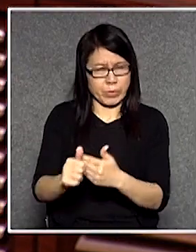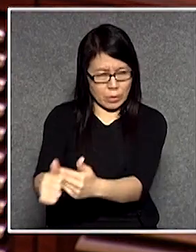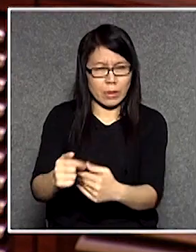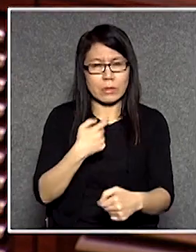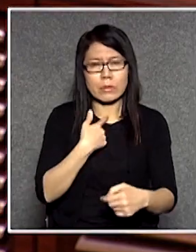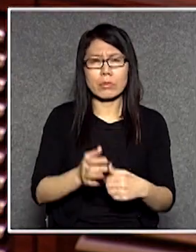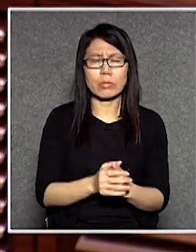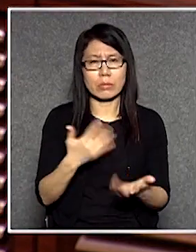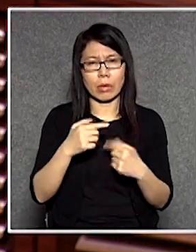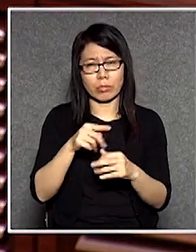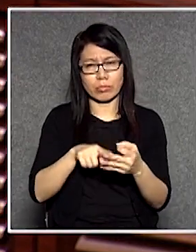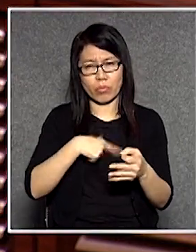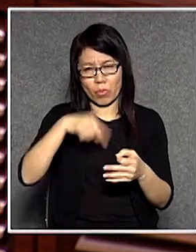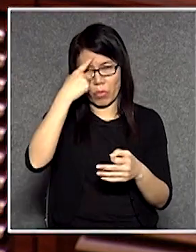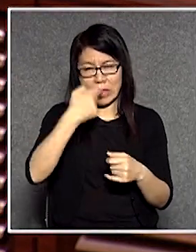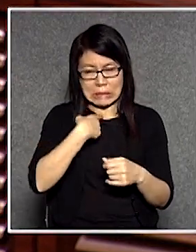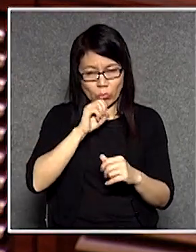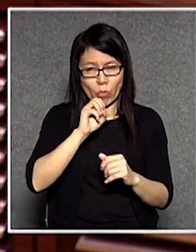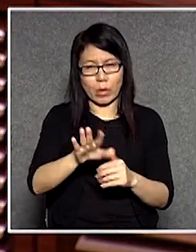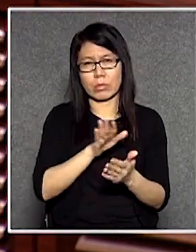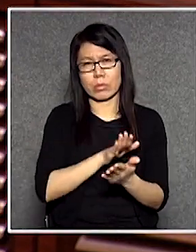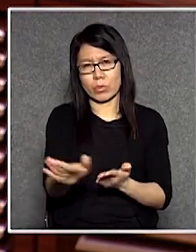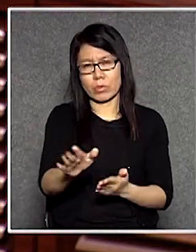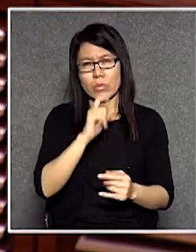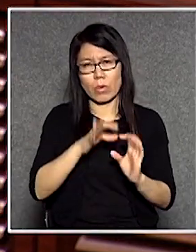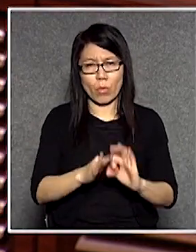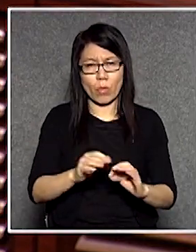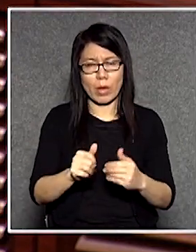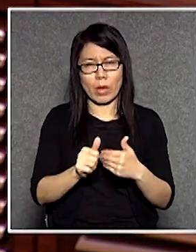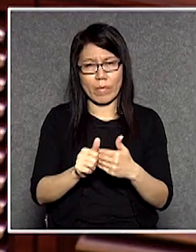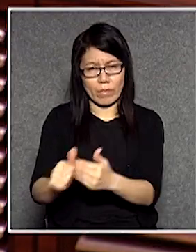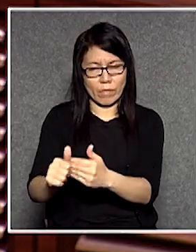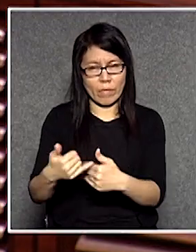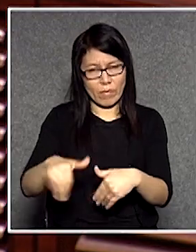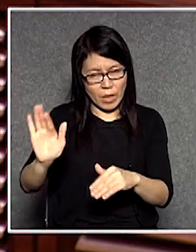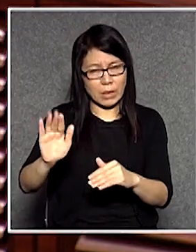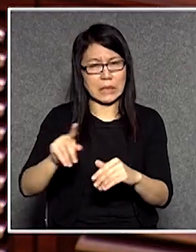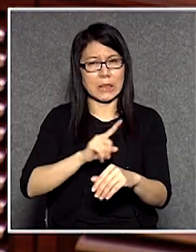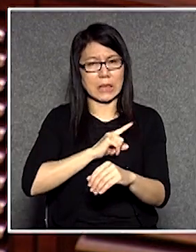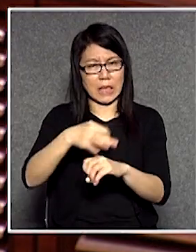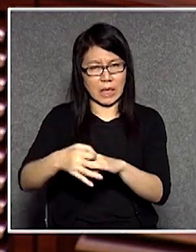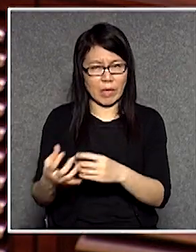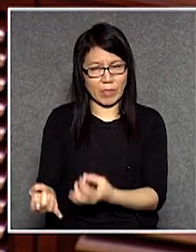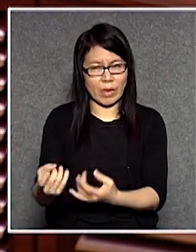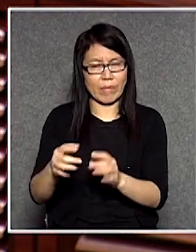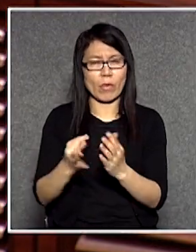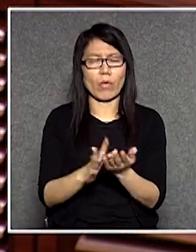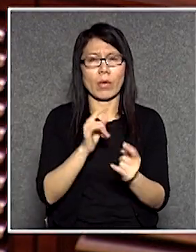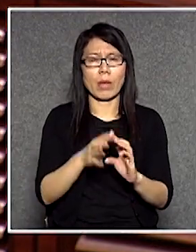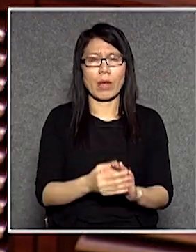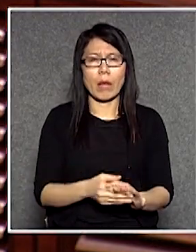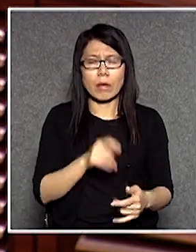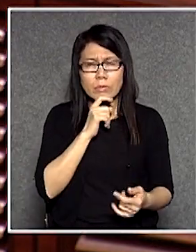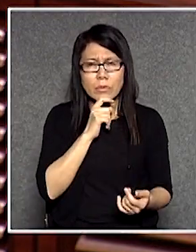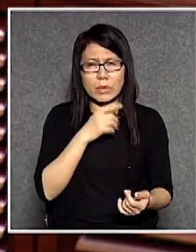他長毛居然說要刪減遣返費，他居心何在啊？很